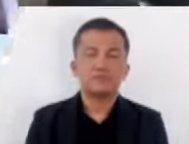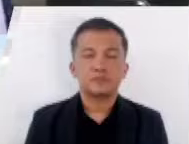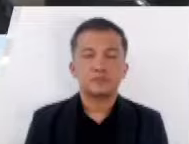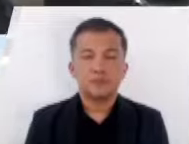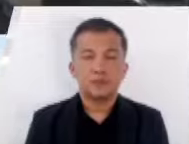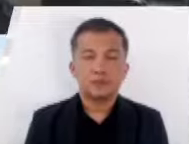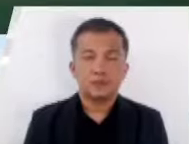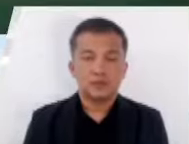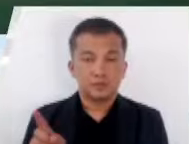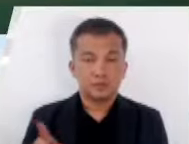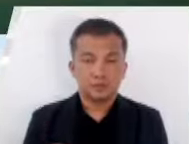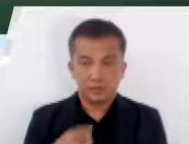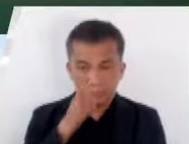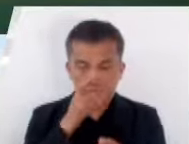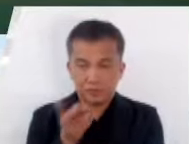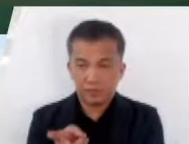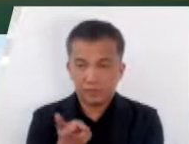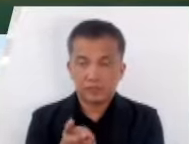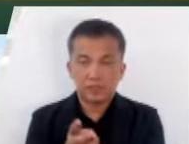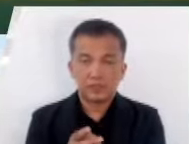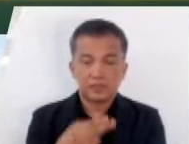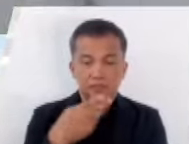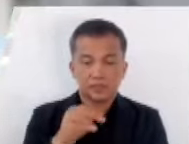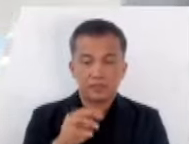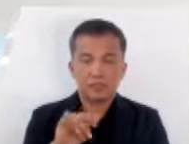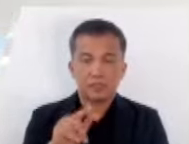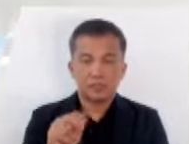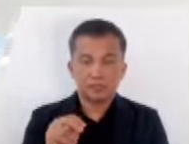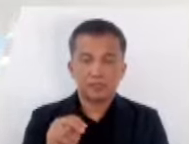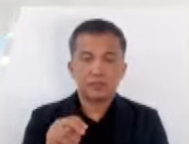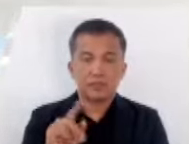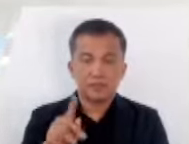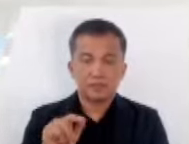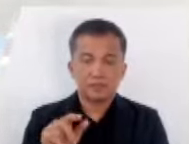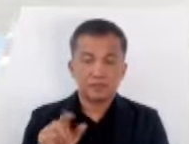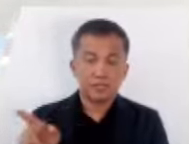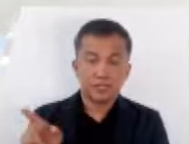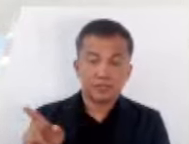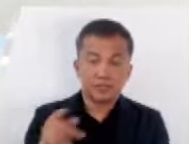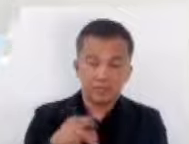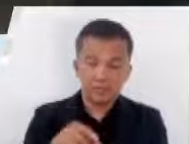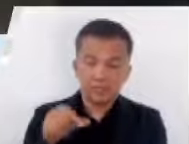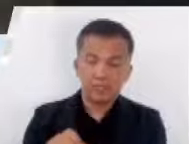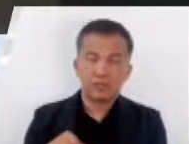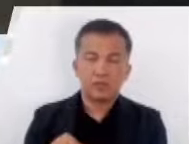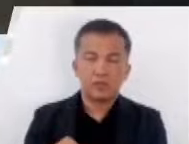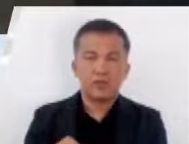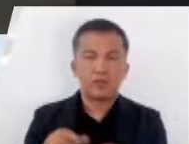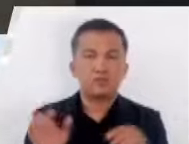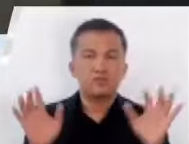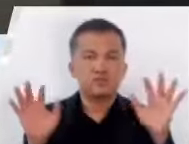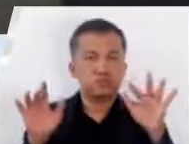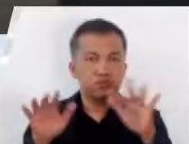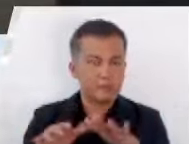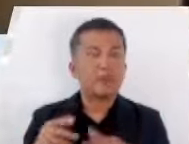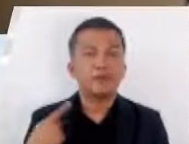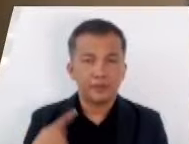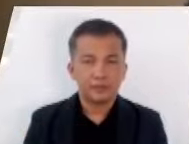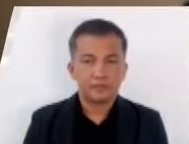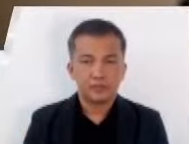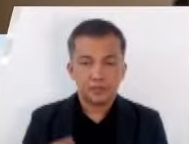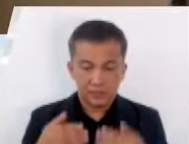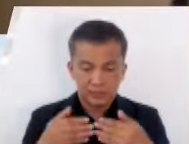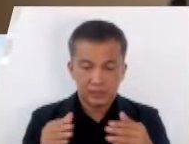rin ang pagbabantay sa himlayang Palanyag sa Parañaque dahil unti-unti nang dumadagsa ang mga tao. Sa gate pa lang, hinaharang na